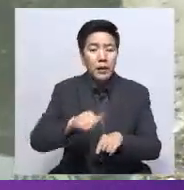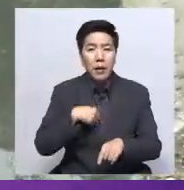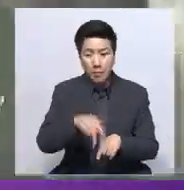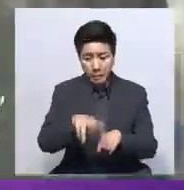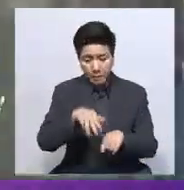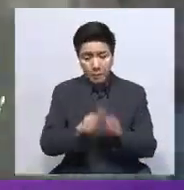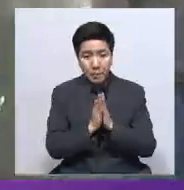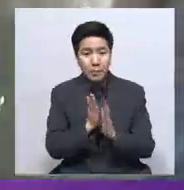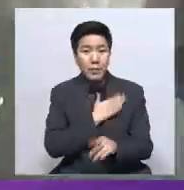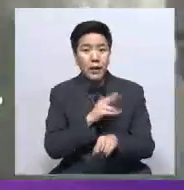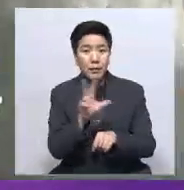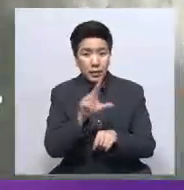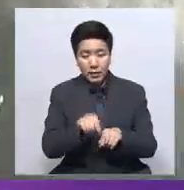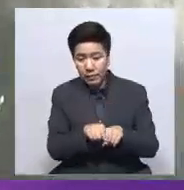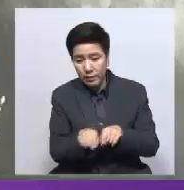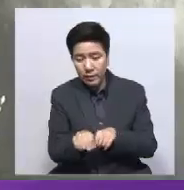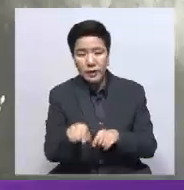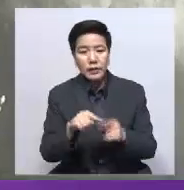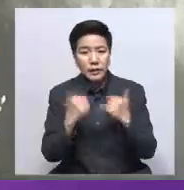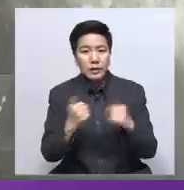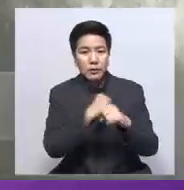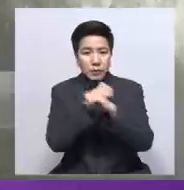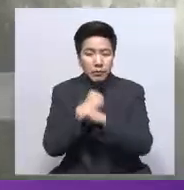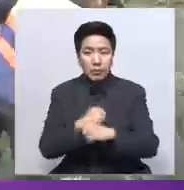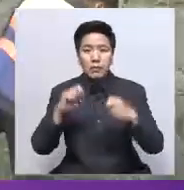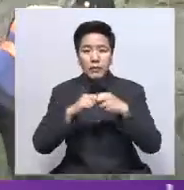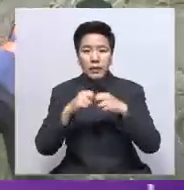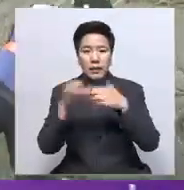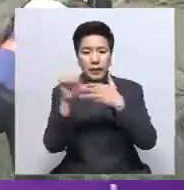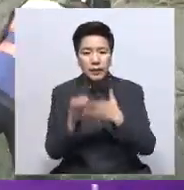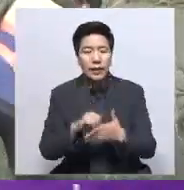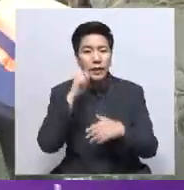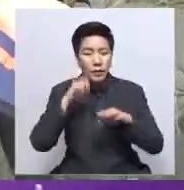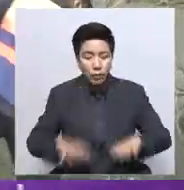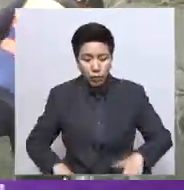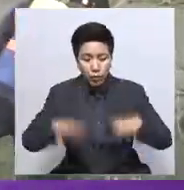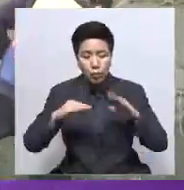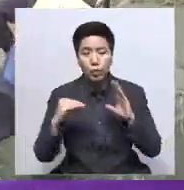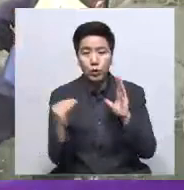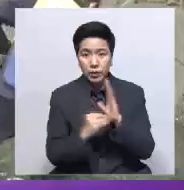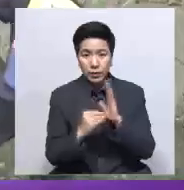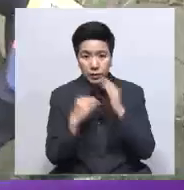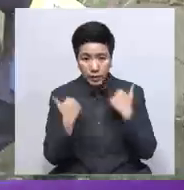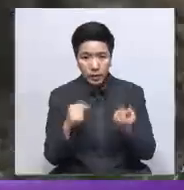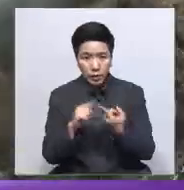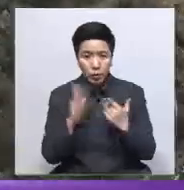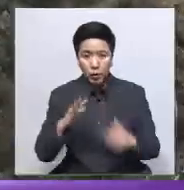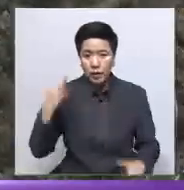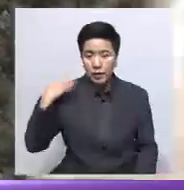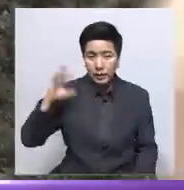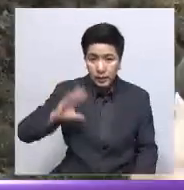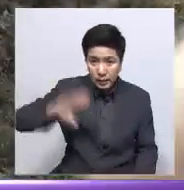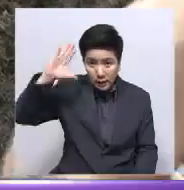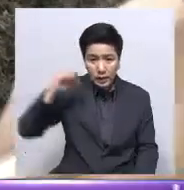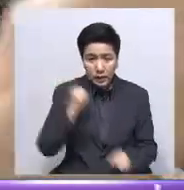3ถึงถนนนราธิวาสราชนครินทร์เพื่อป้องกันและแก้ไขปัญหาน้ำท่วมในพื้นที่กรุงเทพมหานครโดยจิตอาสา